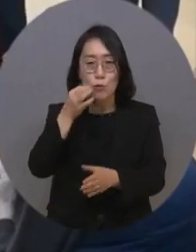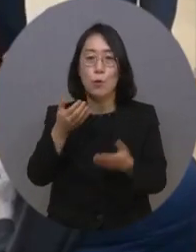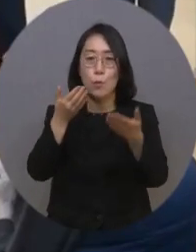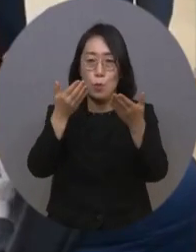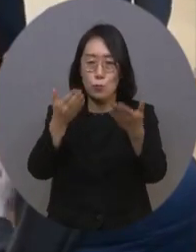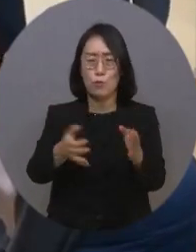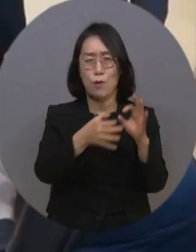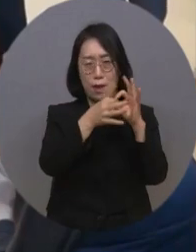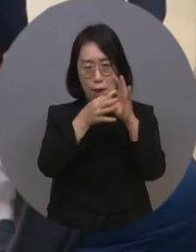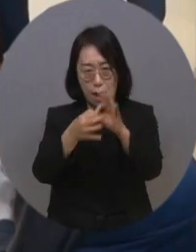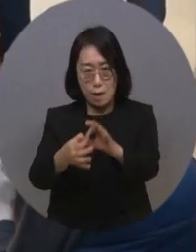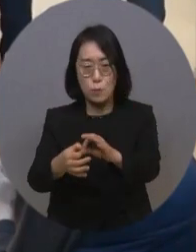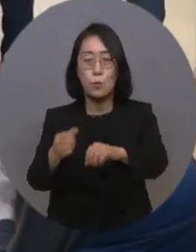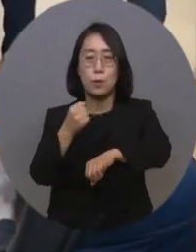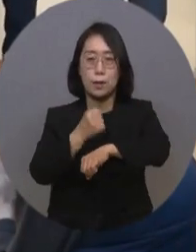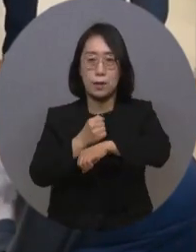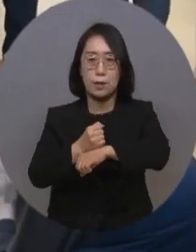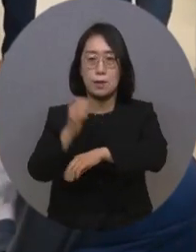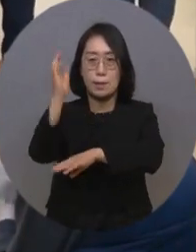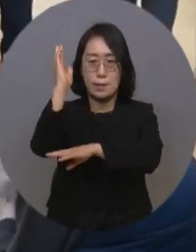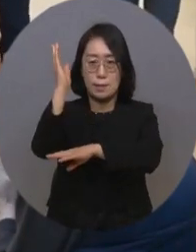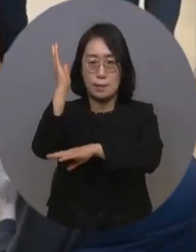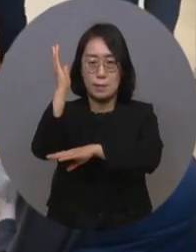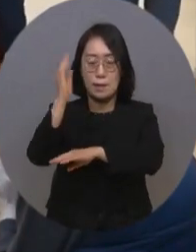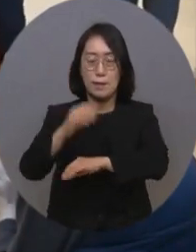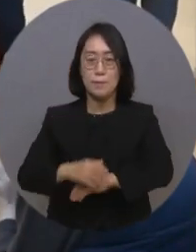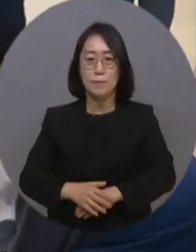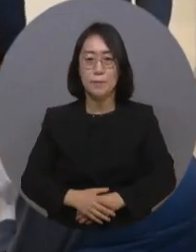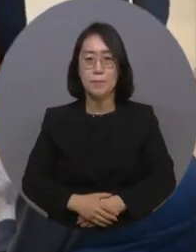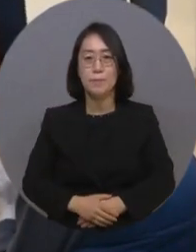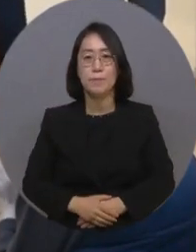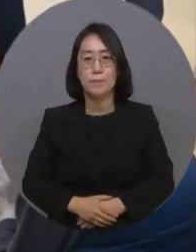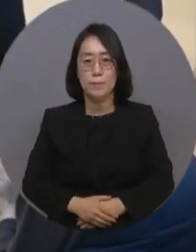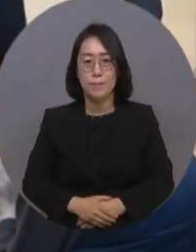진행할 것이라 밝혔습니다. 이상 복지TV 뉴스 임소정입니다.